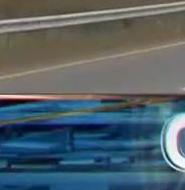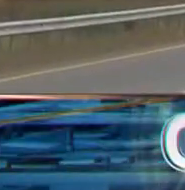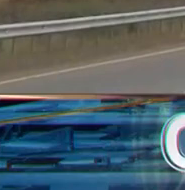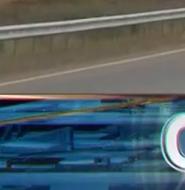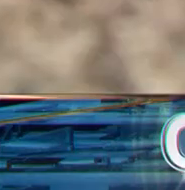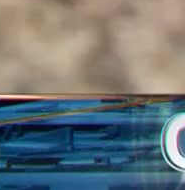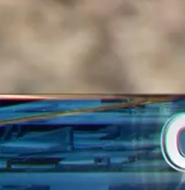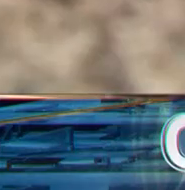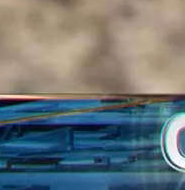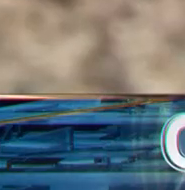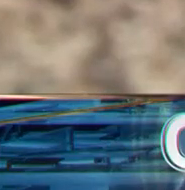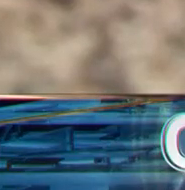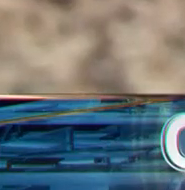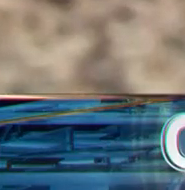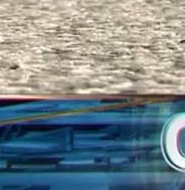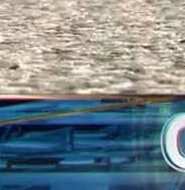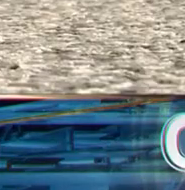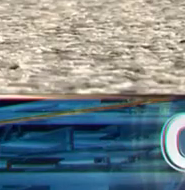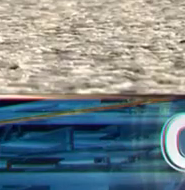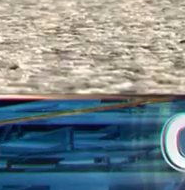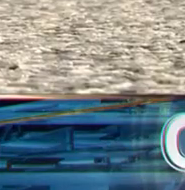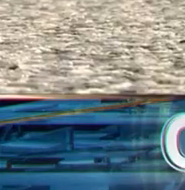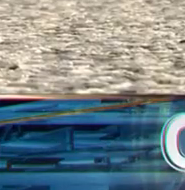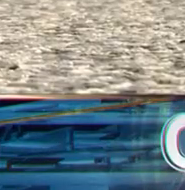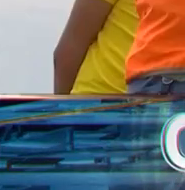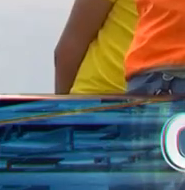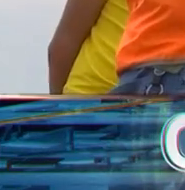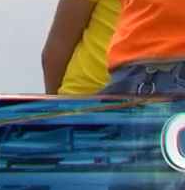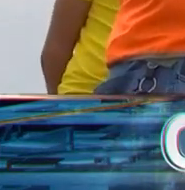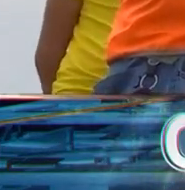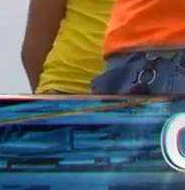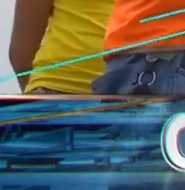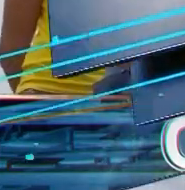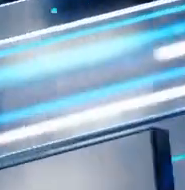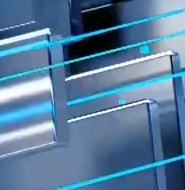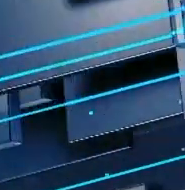Ахжол. Безопасность, целостность и качество дорожного полотна проверяет специальная группа.